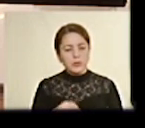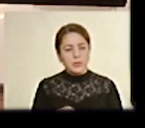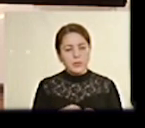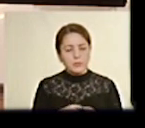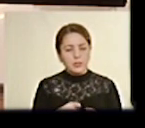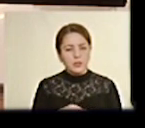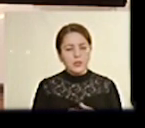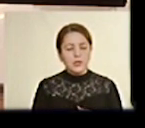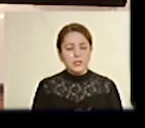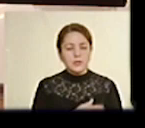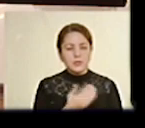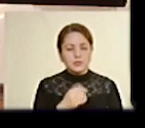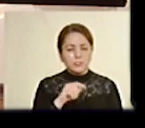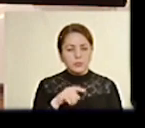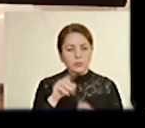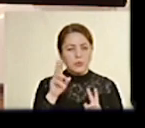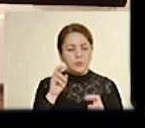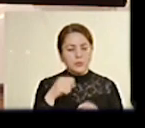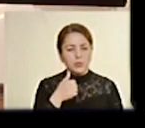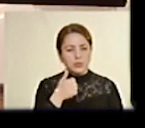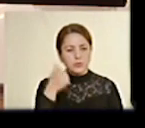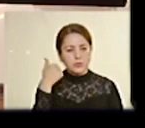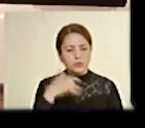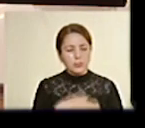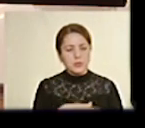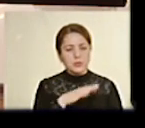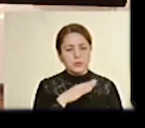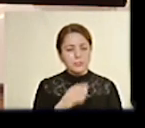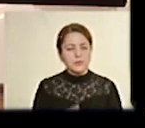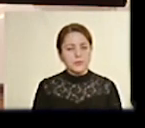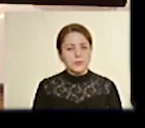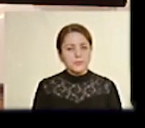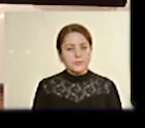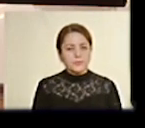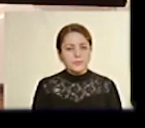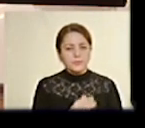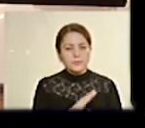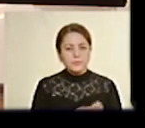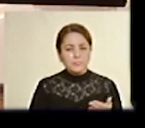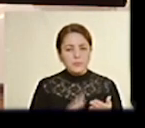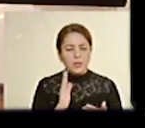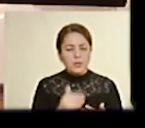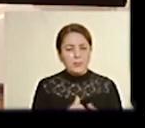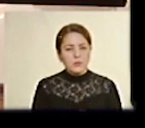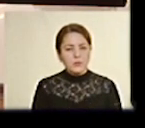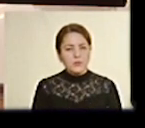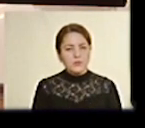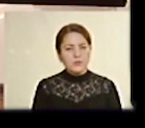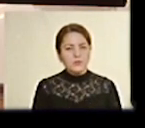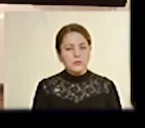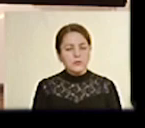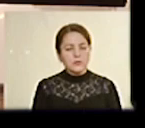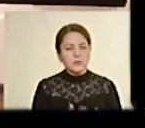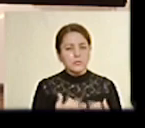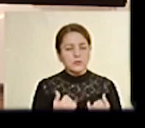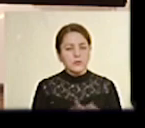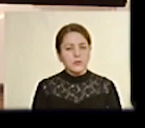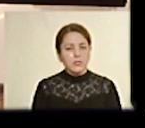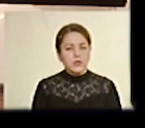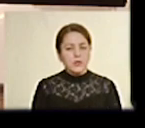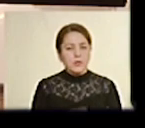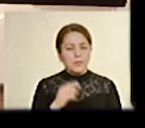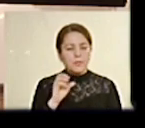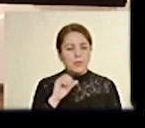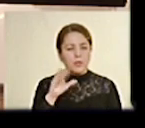bu mavzuni yaxshi tushungan ekansiz. Davom etamiz. Keling endi